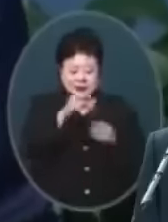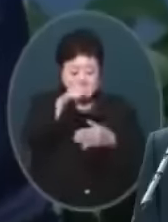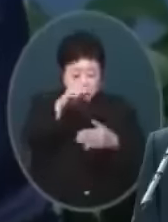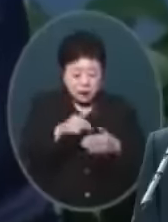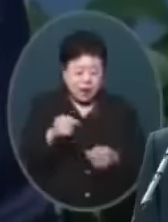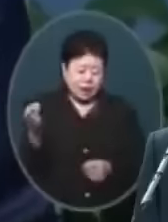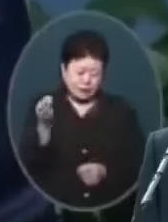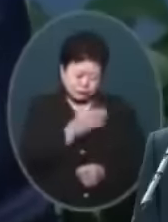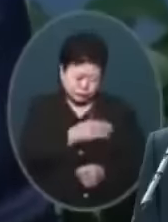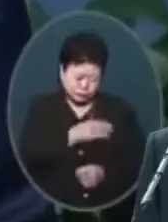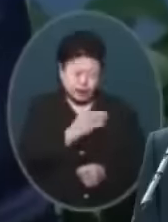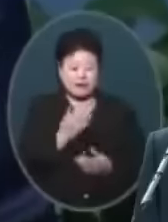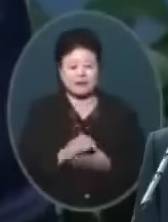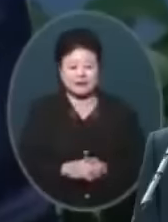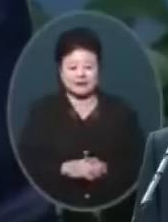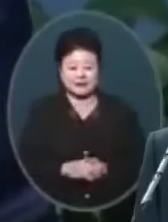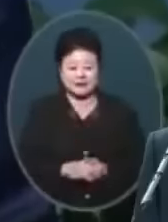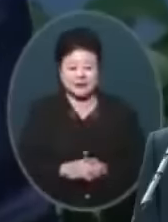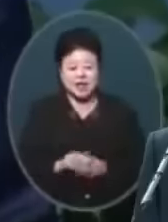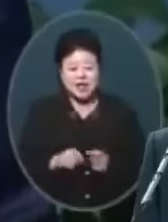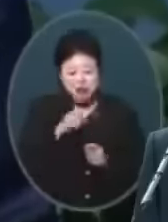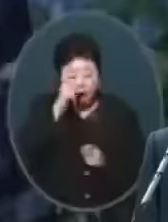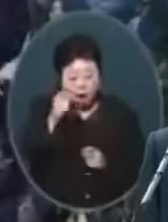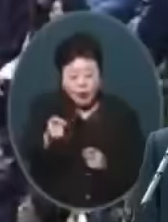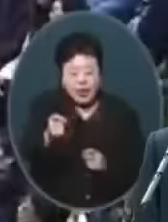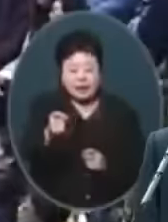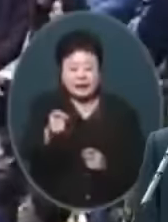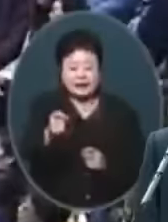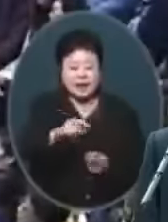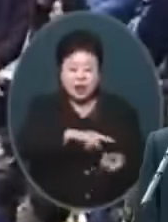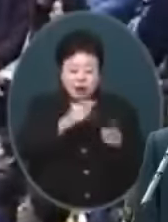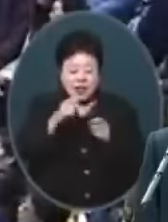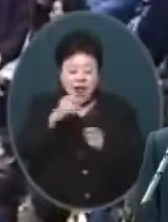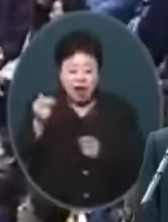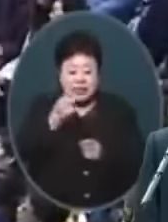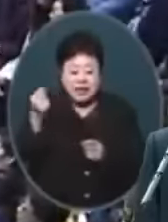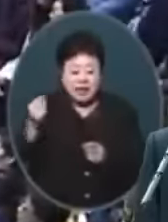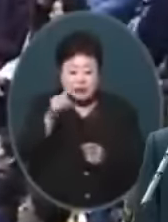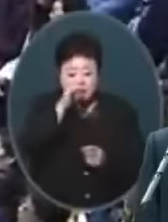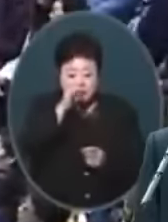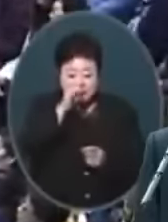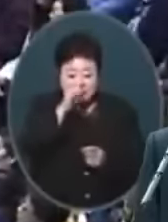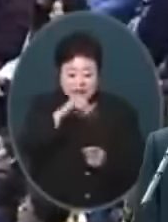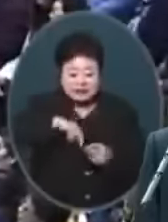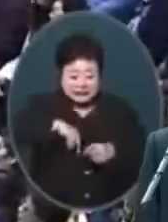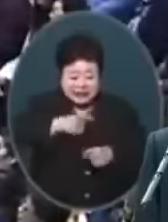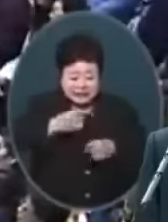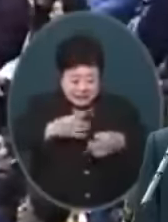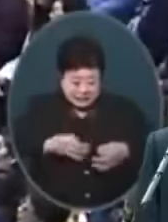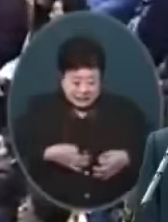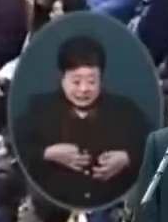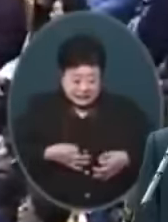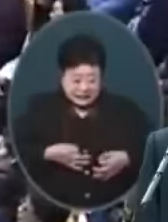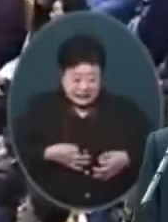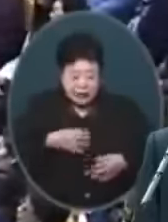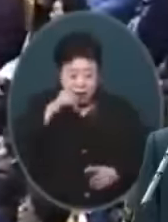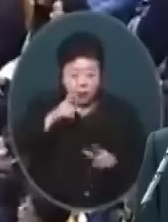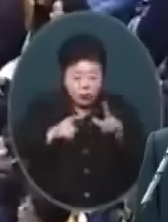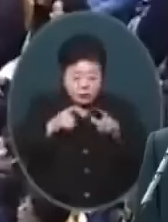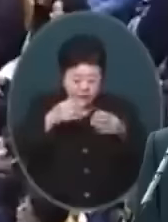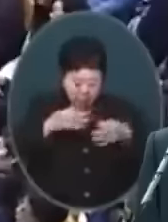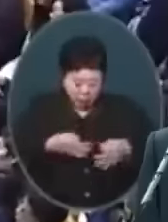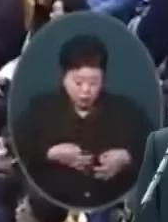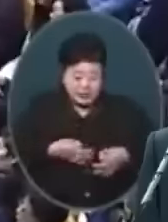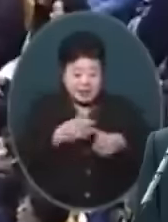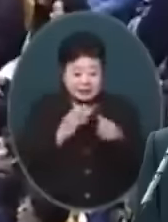생활적으로 부유하고 영원한 부활과 영생을 가지고 있는 여러분 자신을 자화상으로 바라봐야